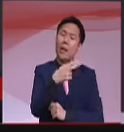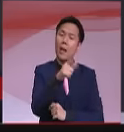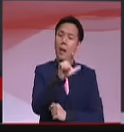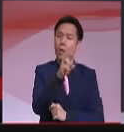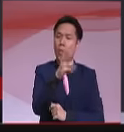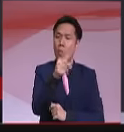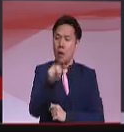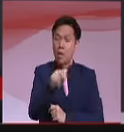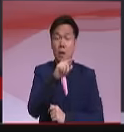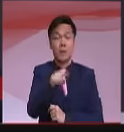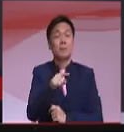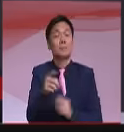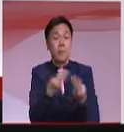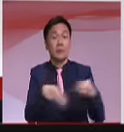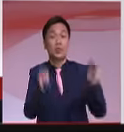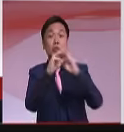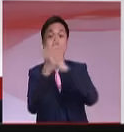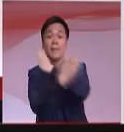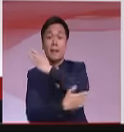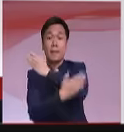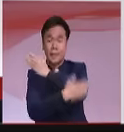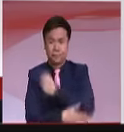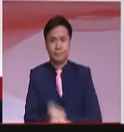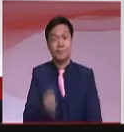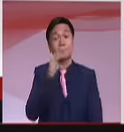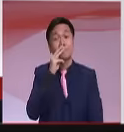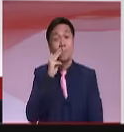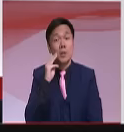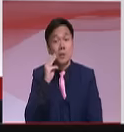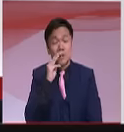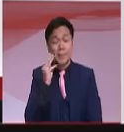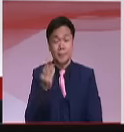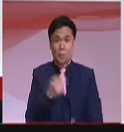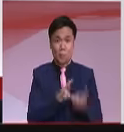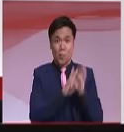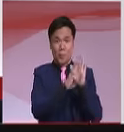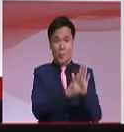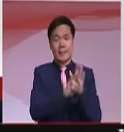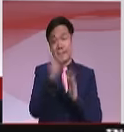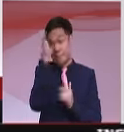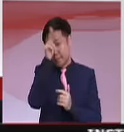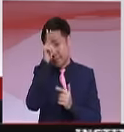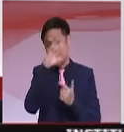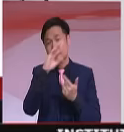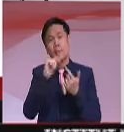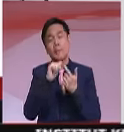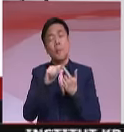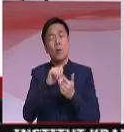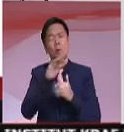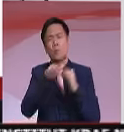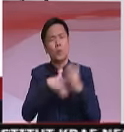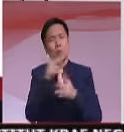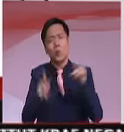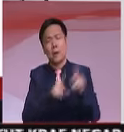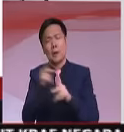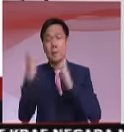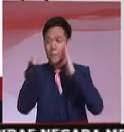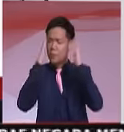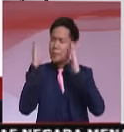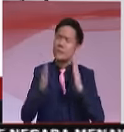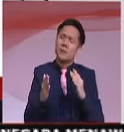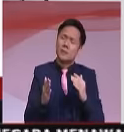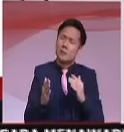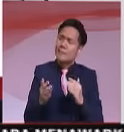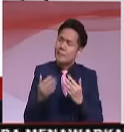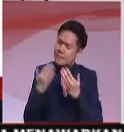negara esok kan si Muhidin dalam satu kenyataan ginjal mewakili kerajaan dan rakyat Malaysia mengucapkan takziah